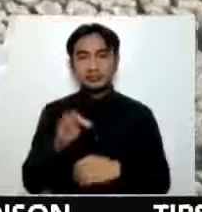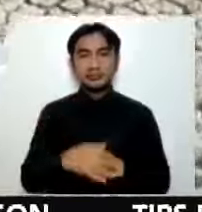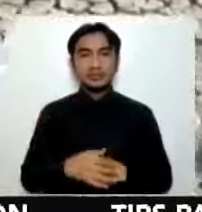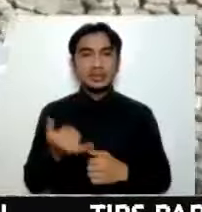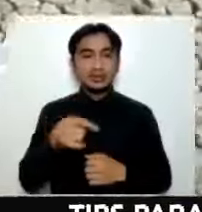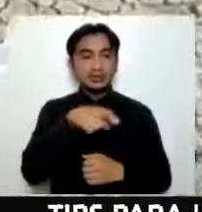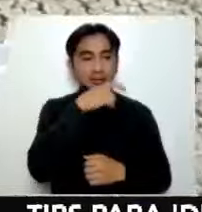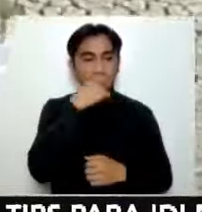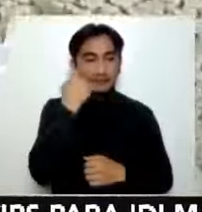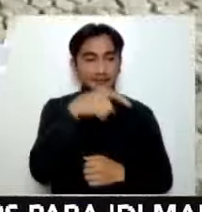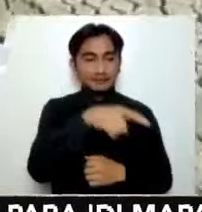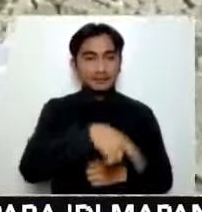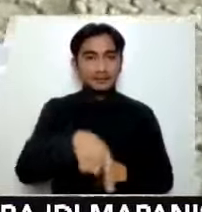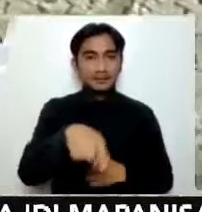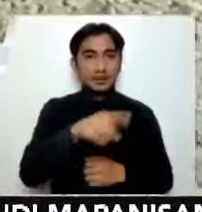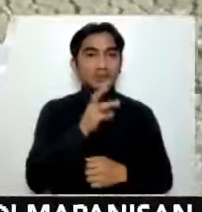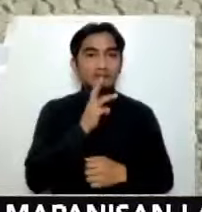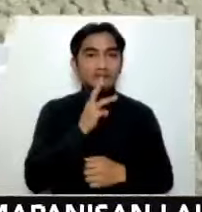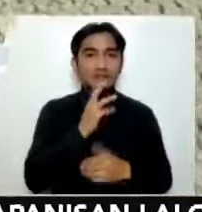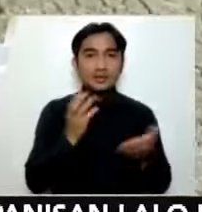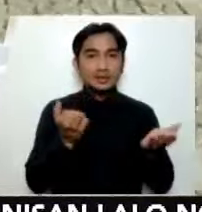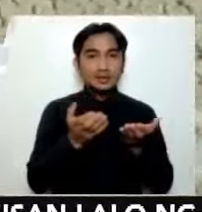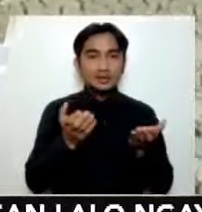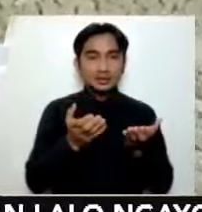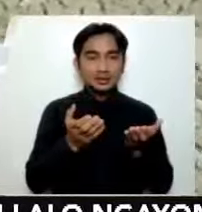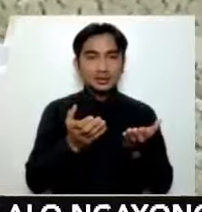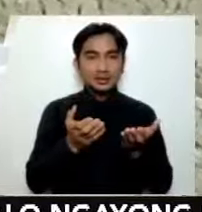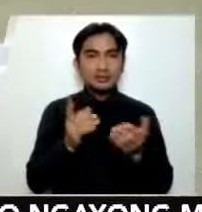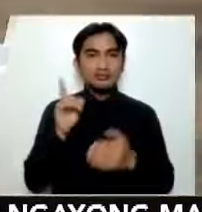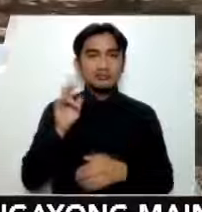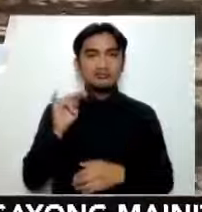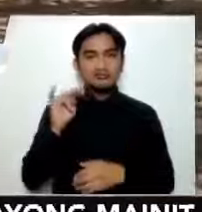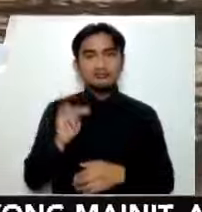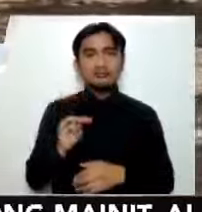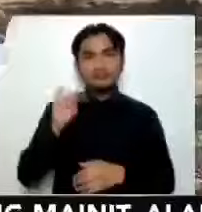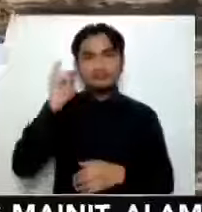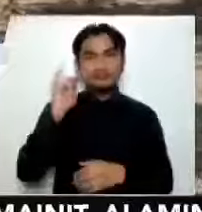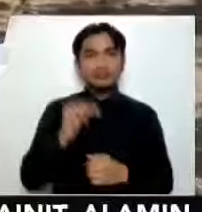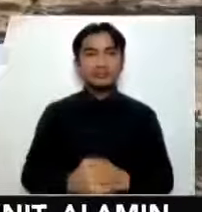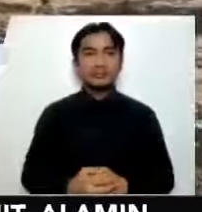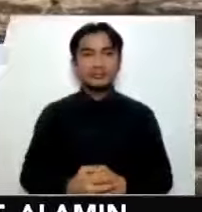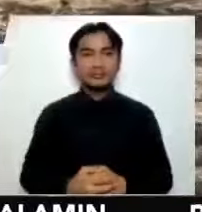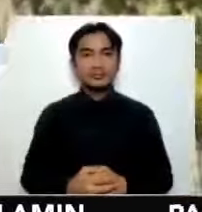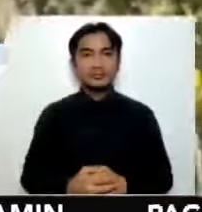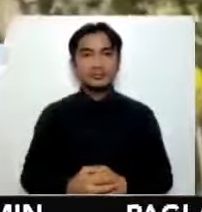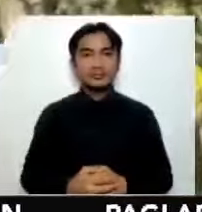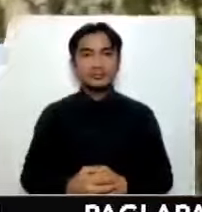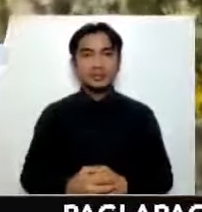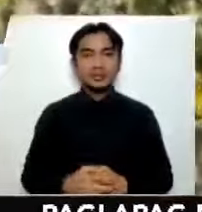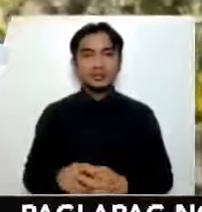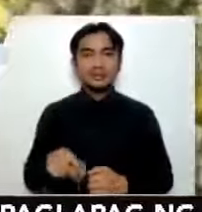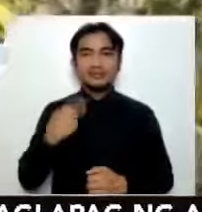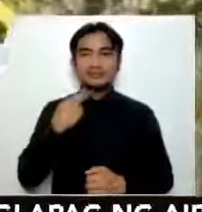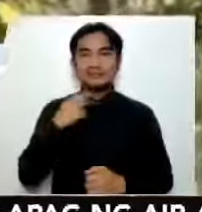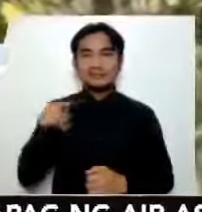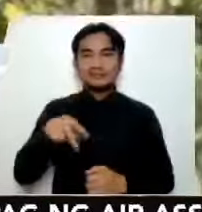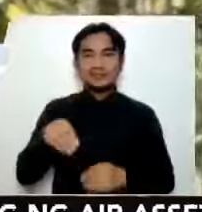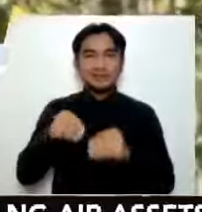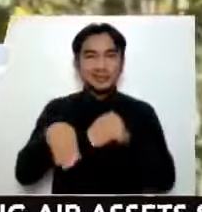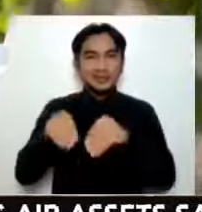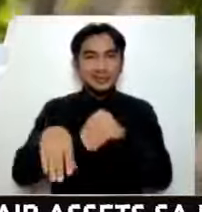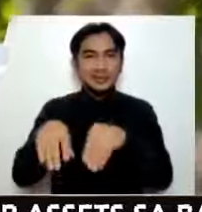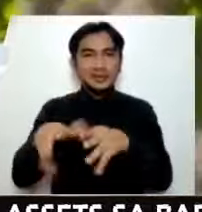mga magsasaka sa Barangay San Pablo sa San Nicolas Ilocos Norte mapait din ang sinapit na mga taniman ng ampalaya sa barangay